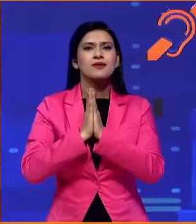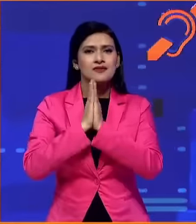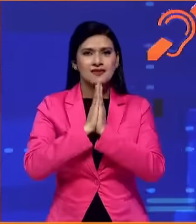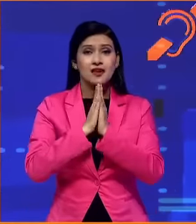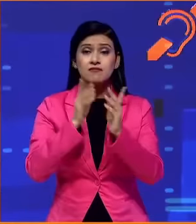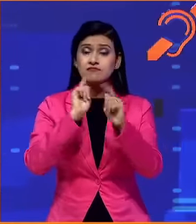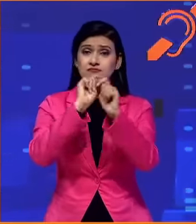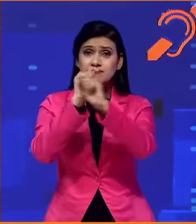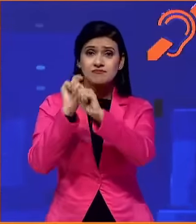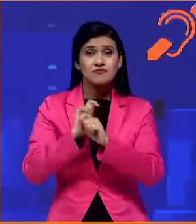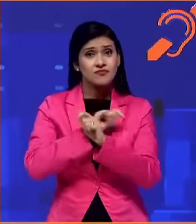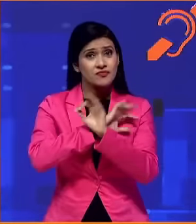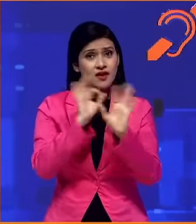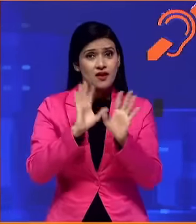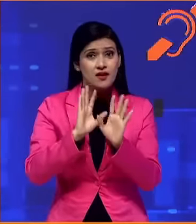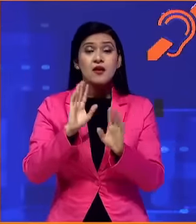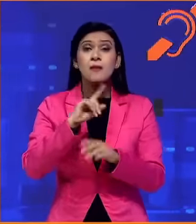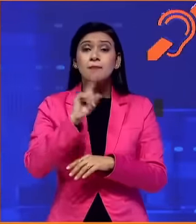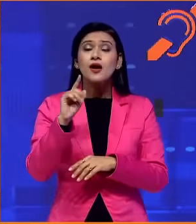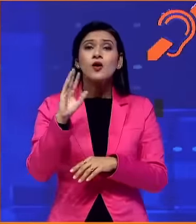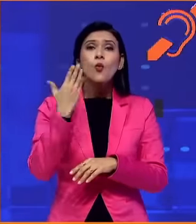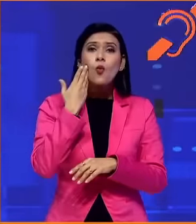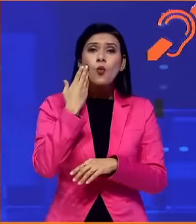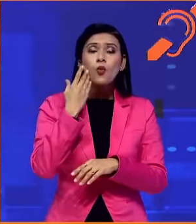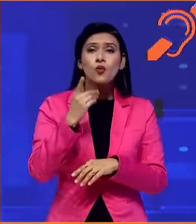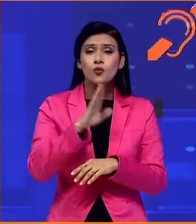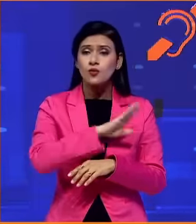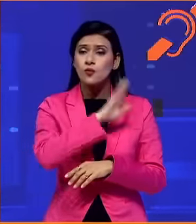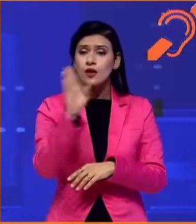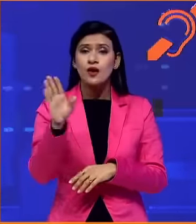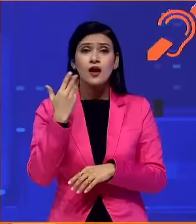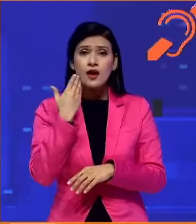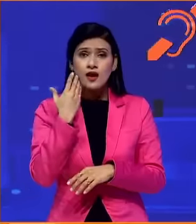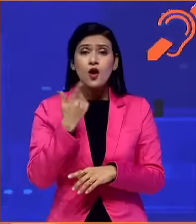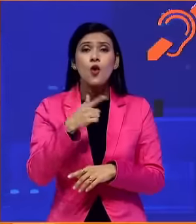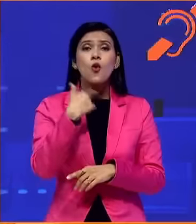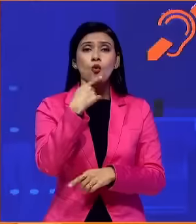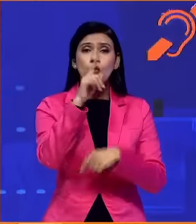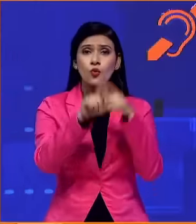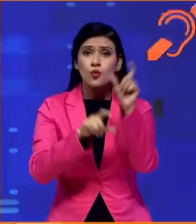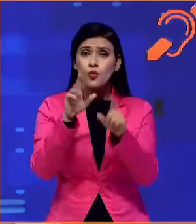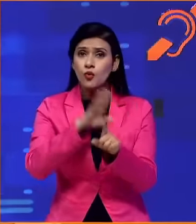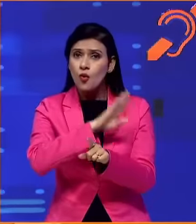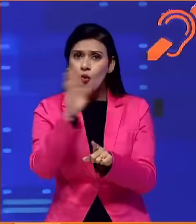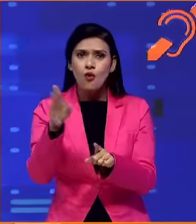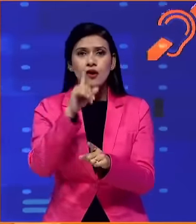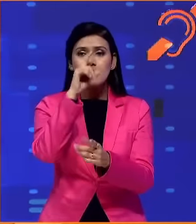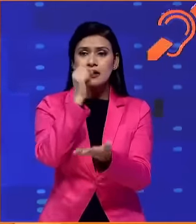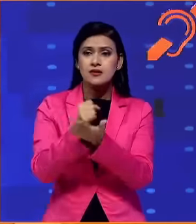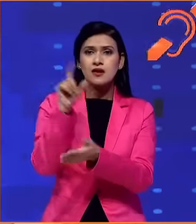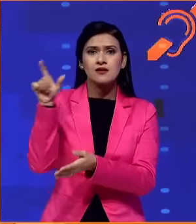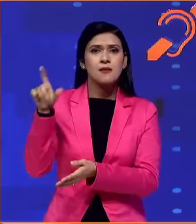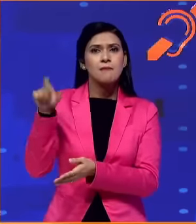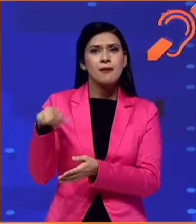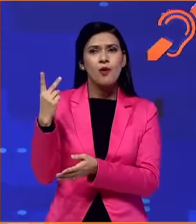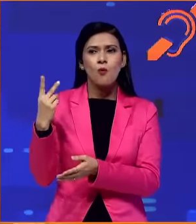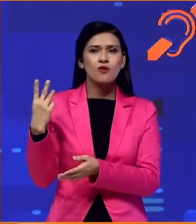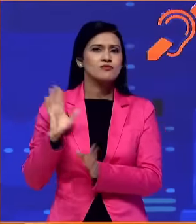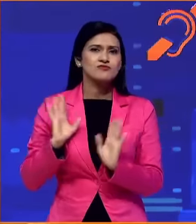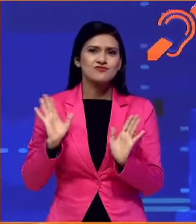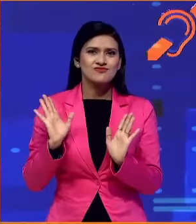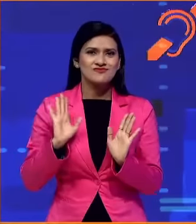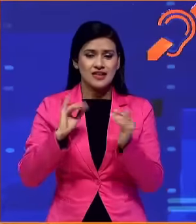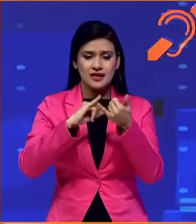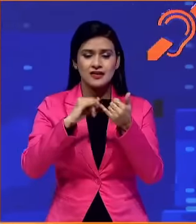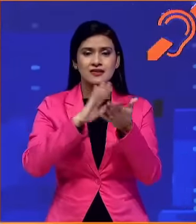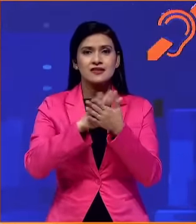हुआहै। लेकिनवहांकौनजाएगाऔरकबजाएगा,यह तयकरनाएकयादोलोगोंकेलिएसहीनहींहै।सबसेपहलेतो, शंकराचार्य मंदिरकेअभिषेकसमारोह